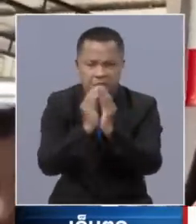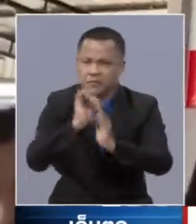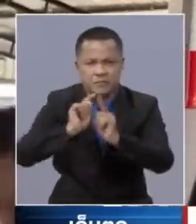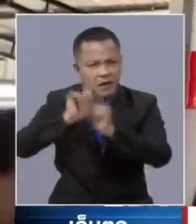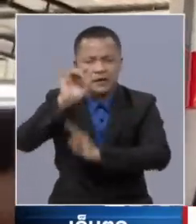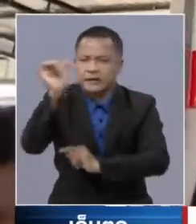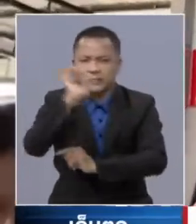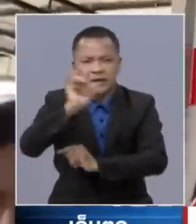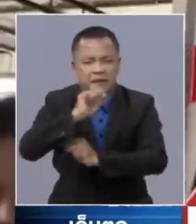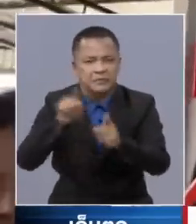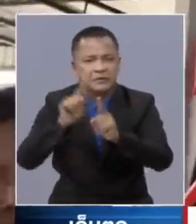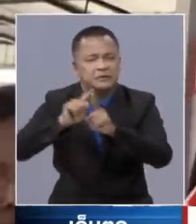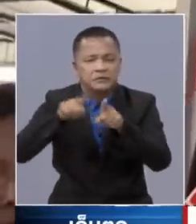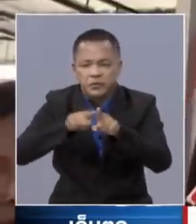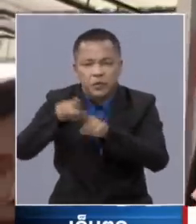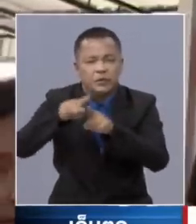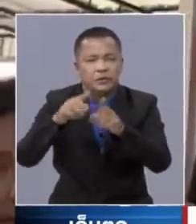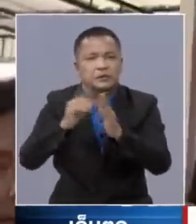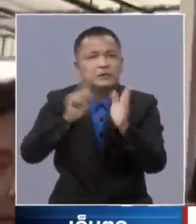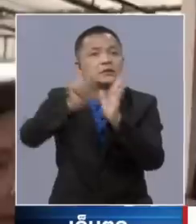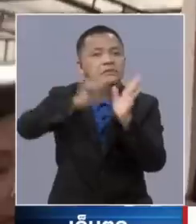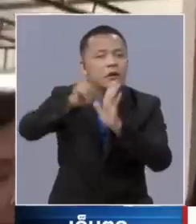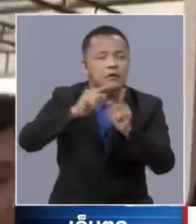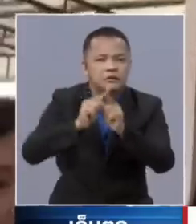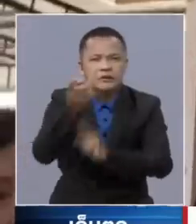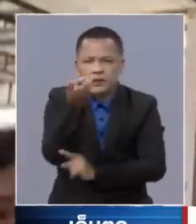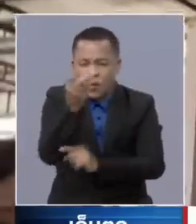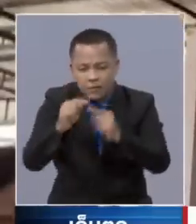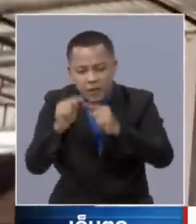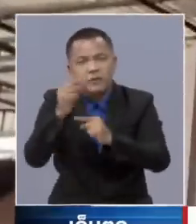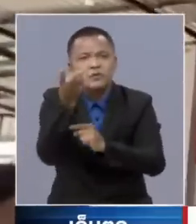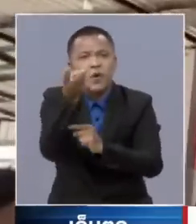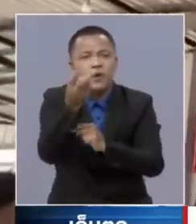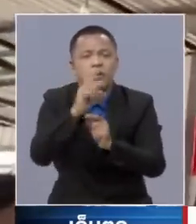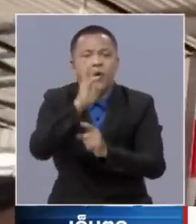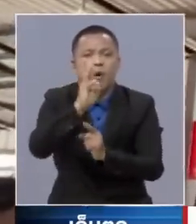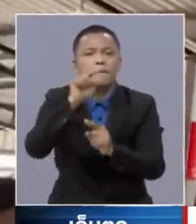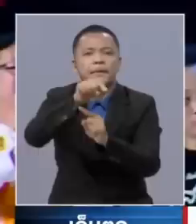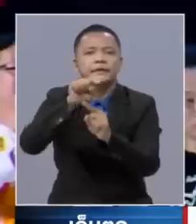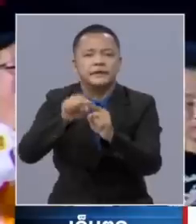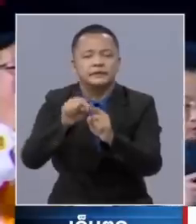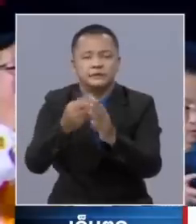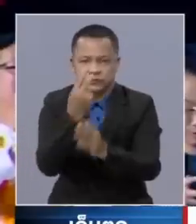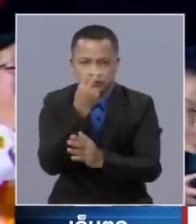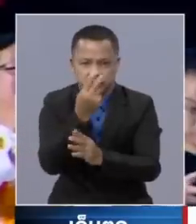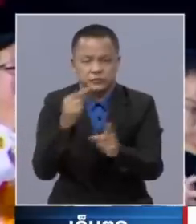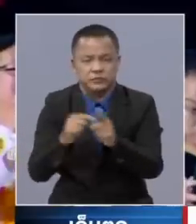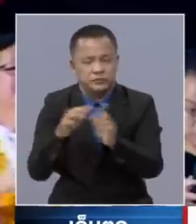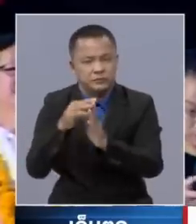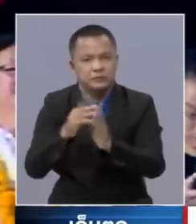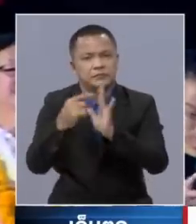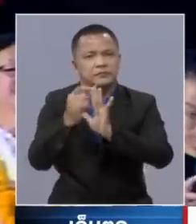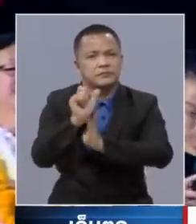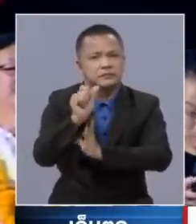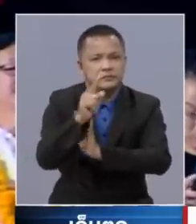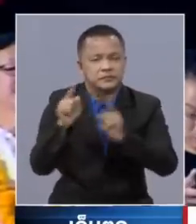าเหมือนอยู่ในลำดับเดิมๆกับการสำรวจครั้งที่1ครั้งที่2 ขึ้นมาน้อยมากๆเลยยังอยู่ที่ 6% กว่าๆเท่านั้นเองเขาเลยมองว่าเอ๊ะคุณเศรษฐา